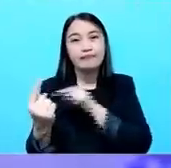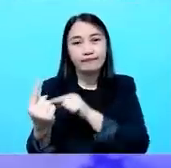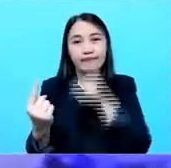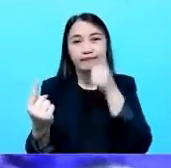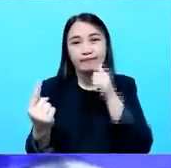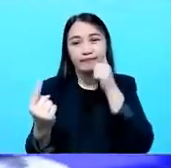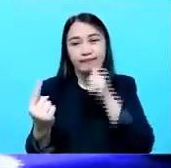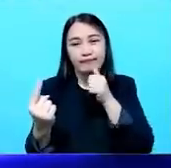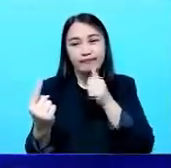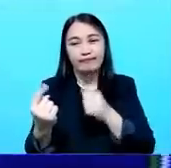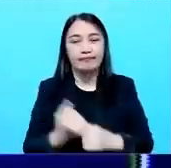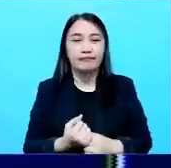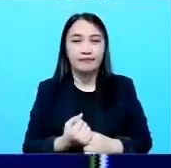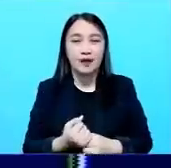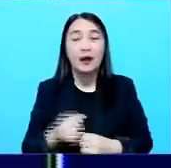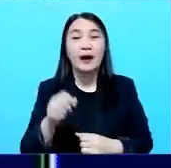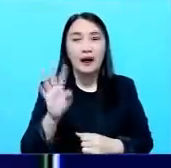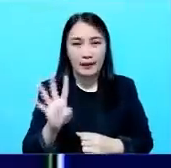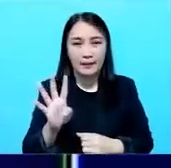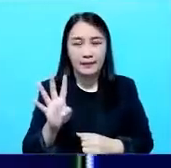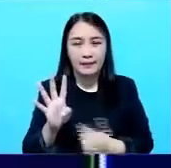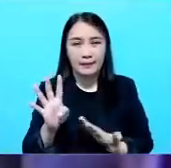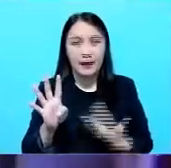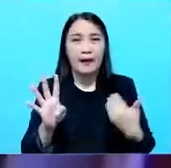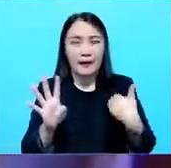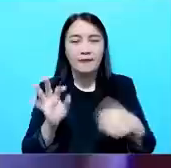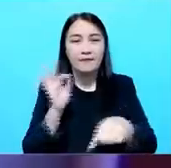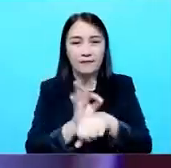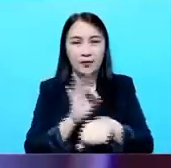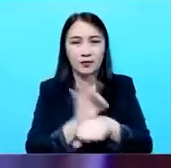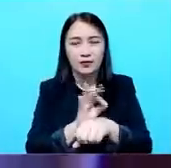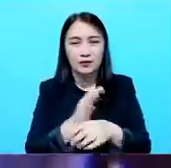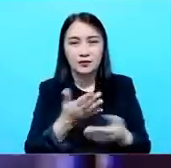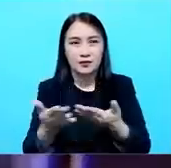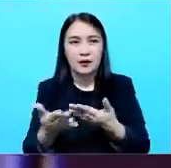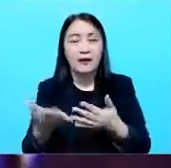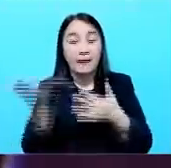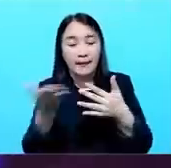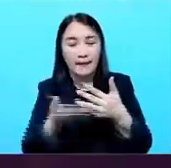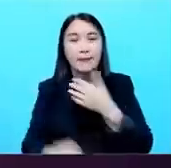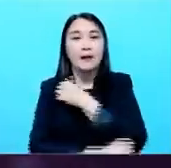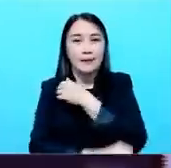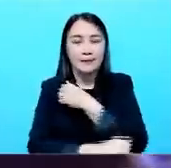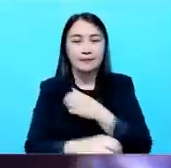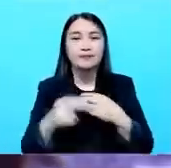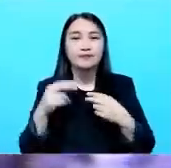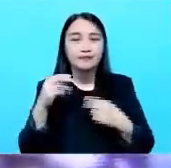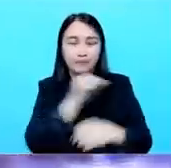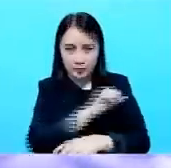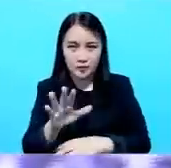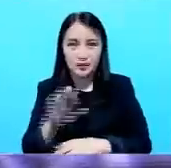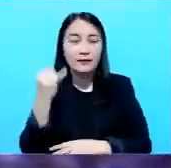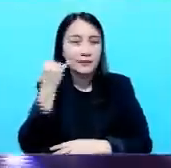apat na sospek sa reklamo robbery with forced intimidation. Nagbabalita mula sa frontline, Justine